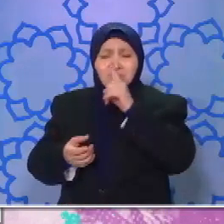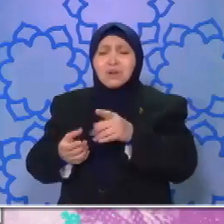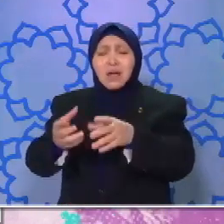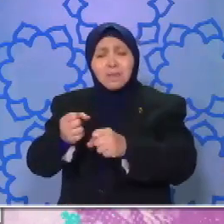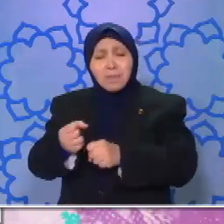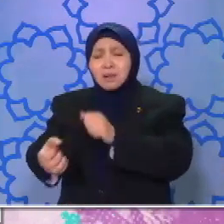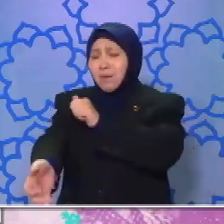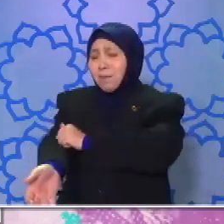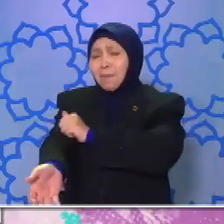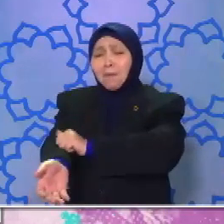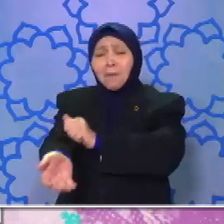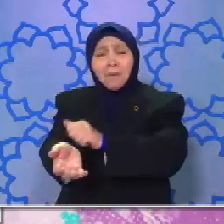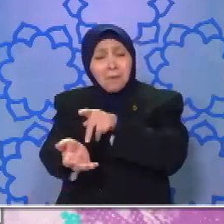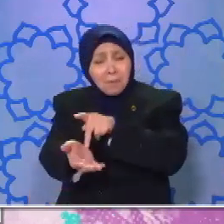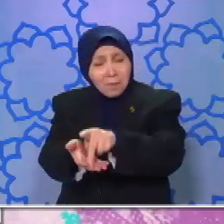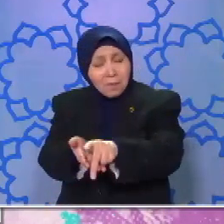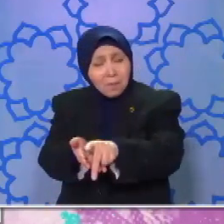يريد أن